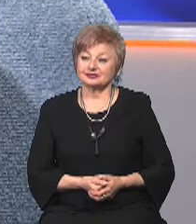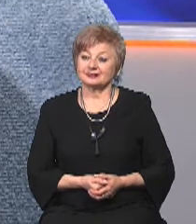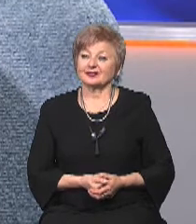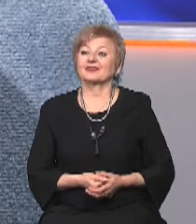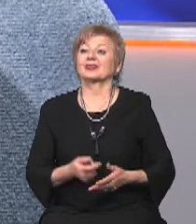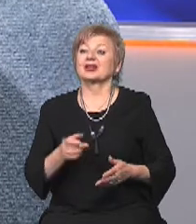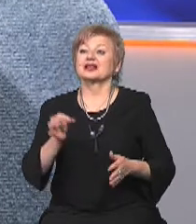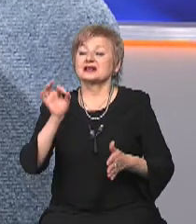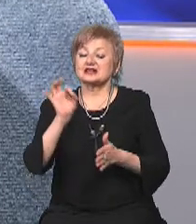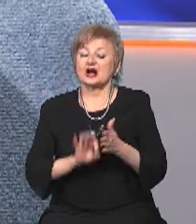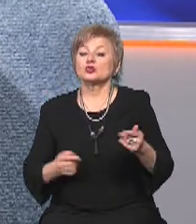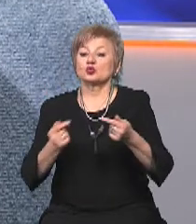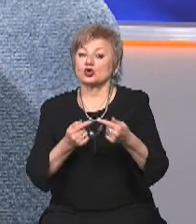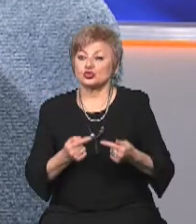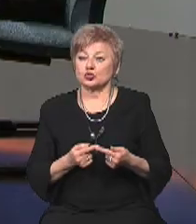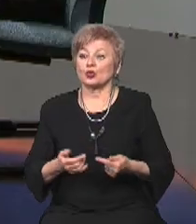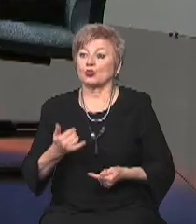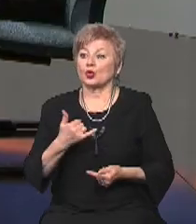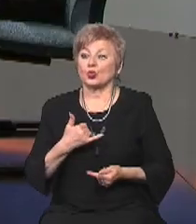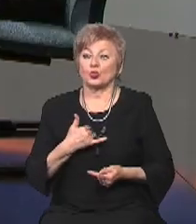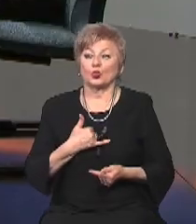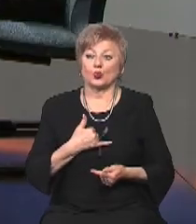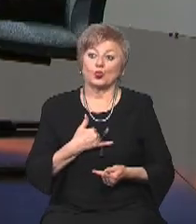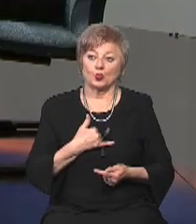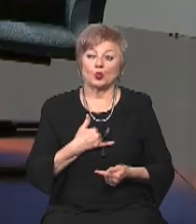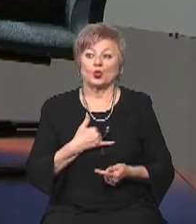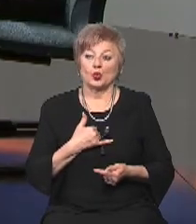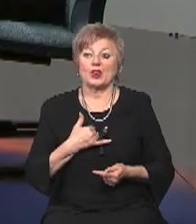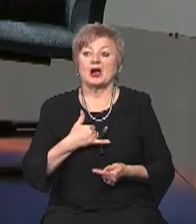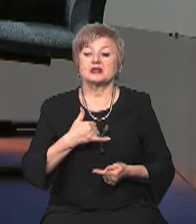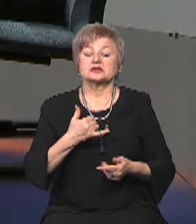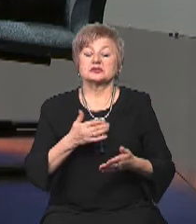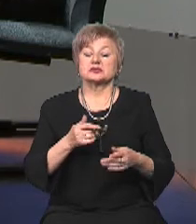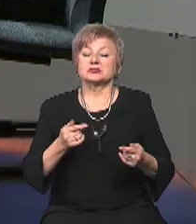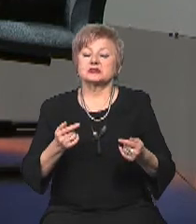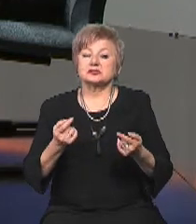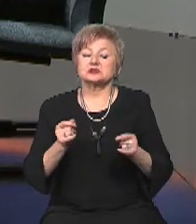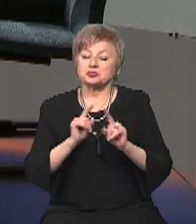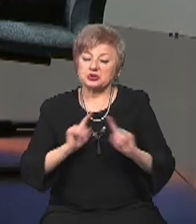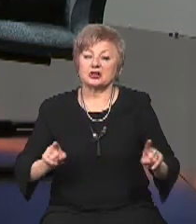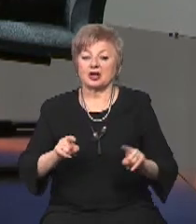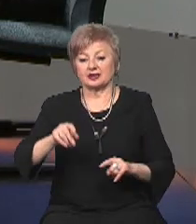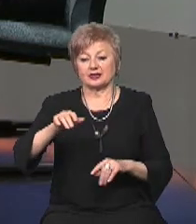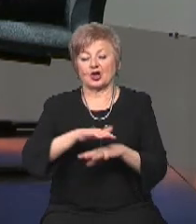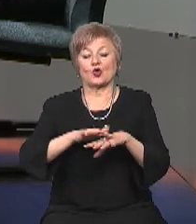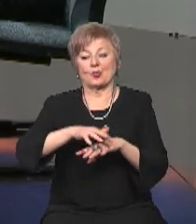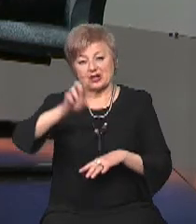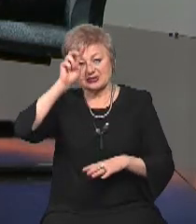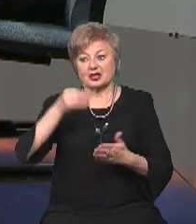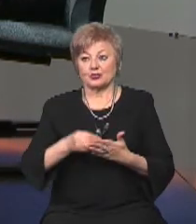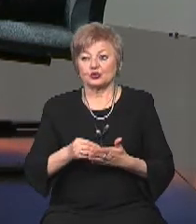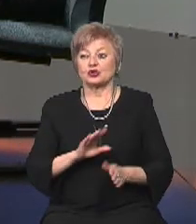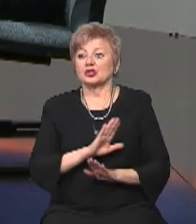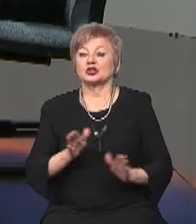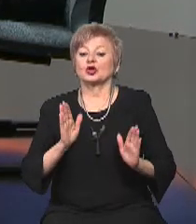відразу уточнення. Можна. У нас трошки унікальний громадський бюджет з цього приводу, тому що не тільки ті,